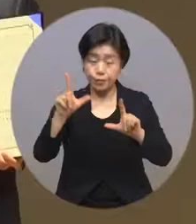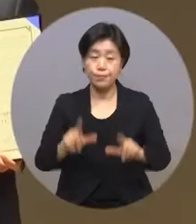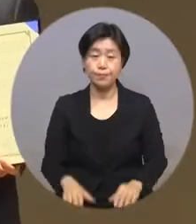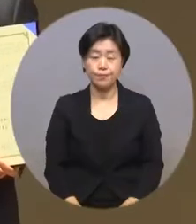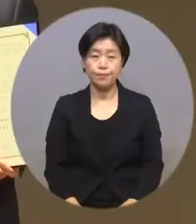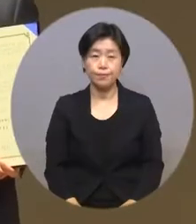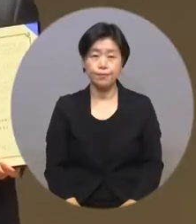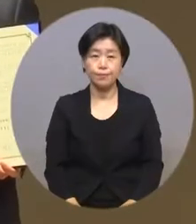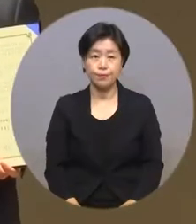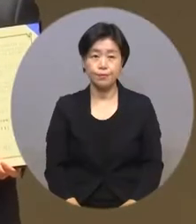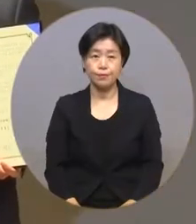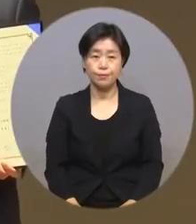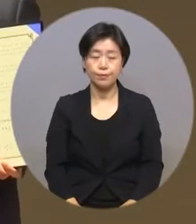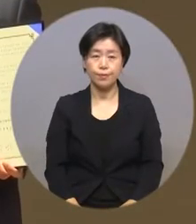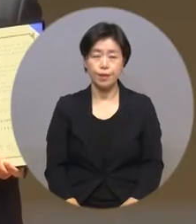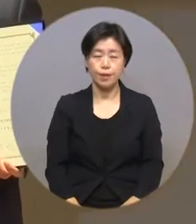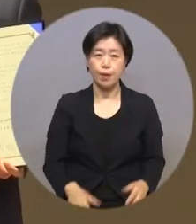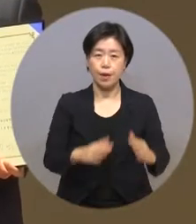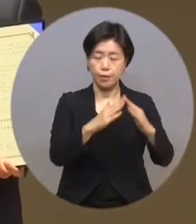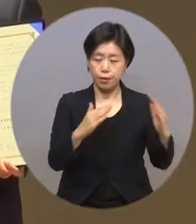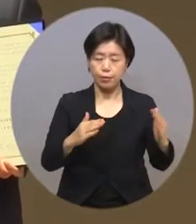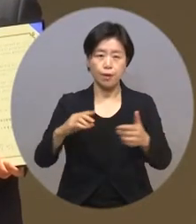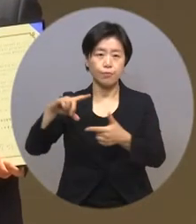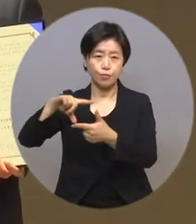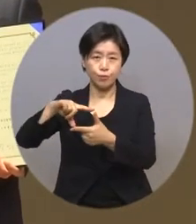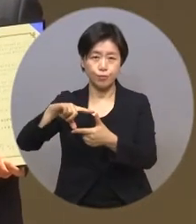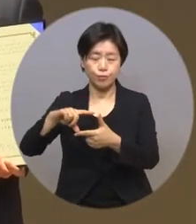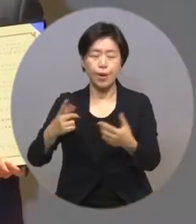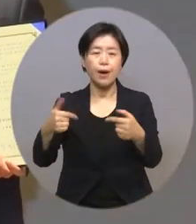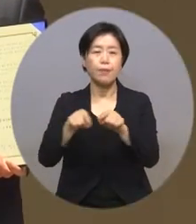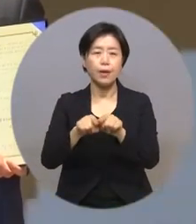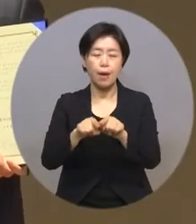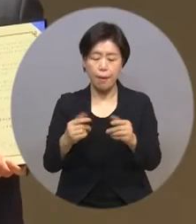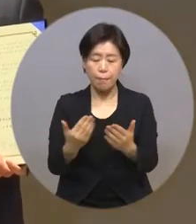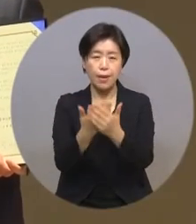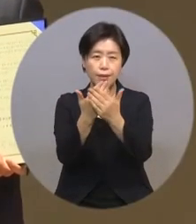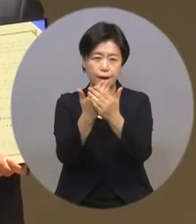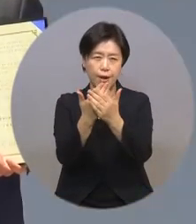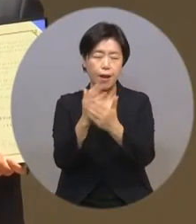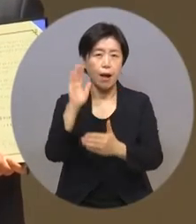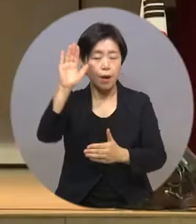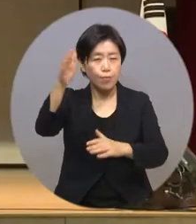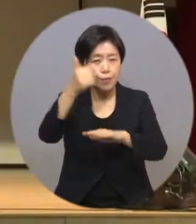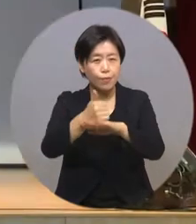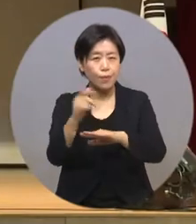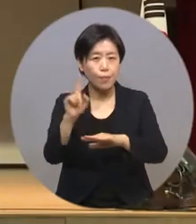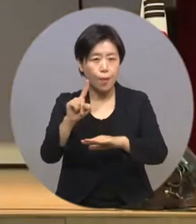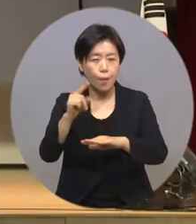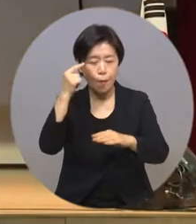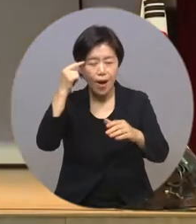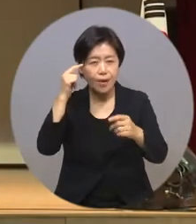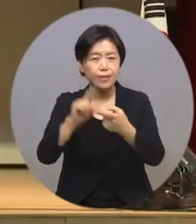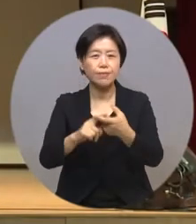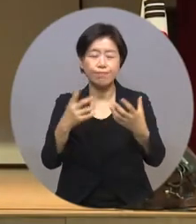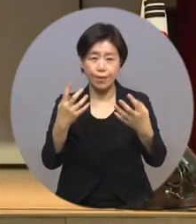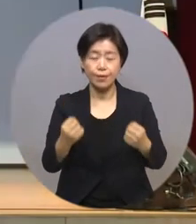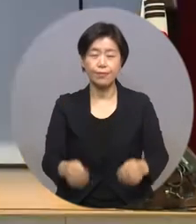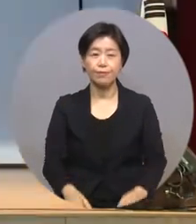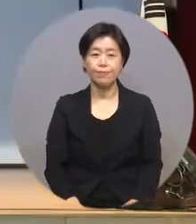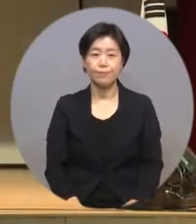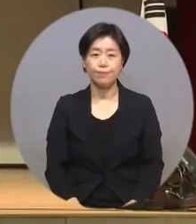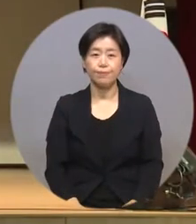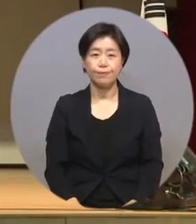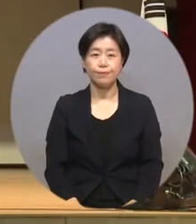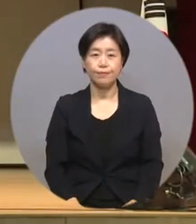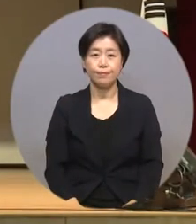협약이 영호남권 공동발전에 어떤 결과를 불러올지 관심이 모아지고 있습니다.